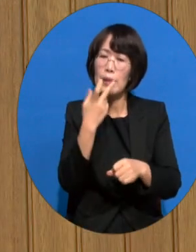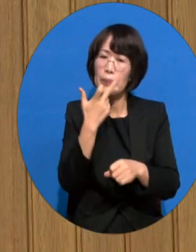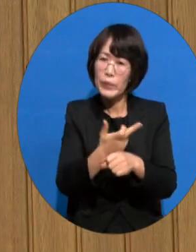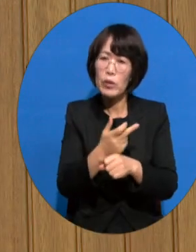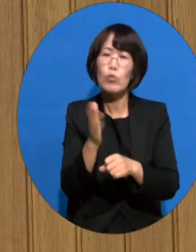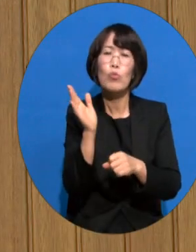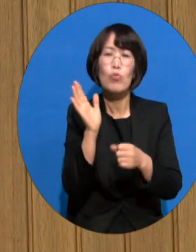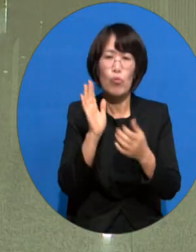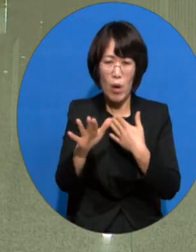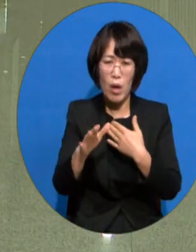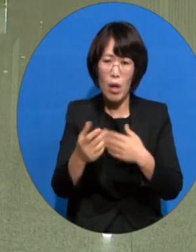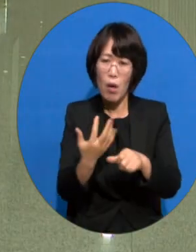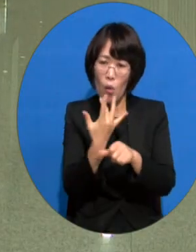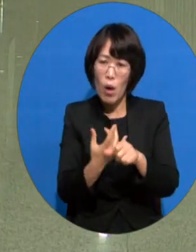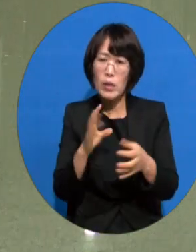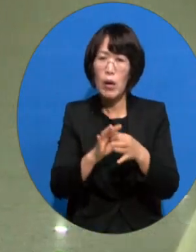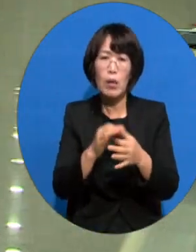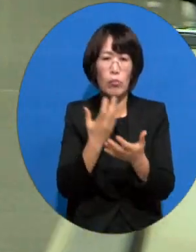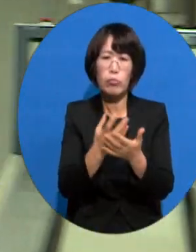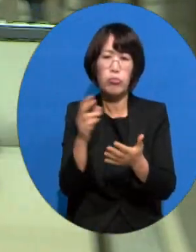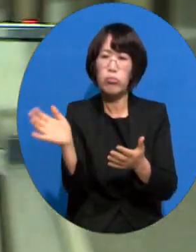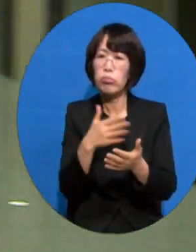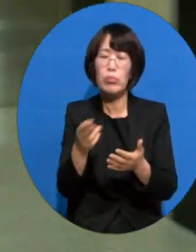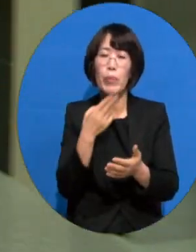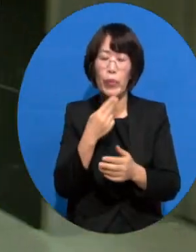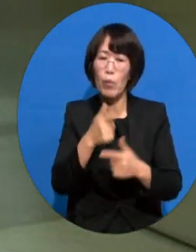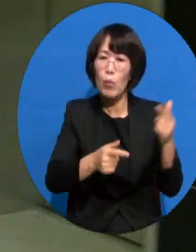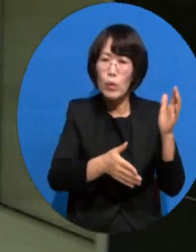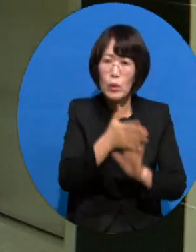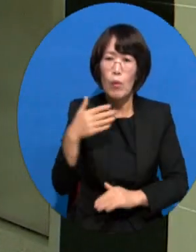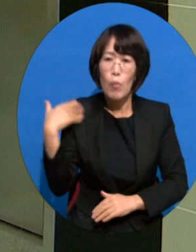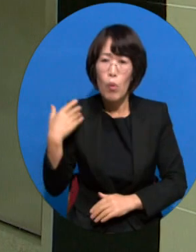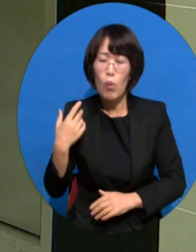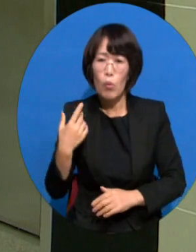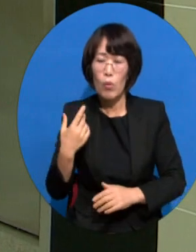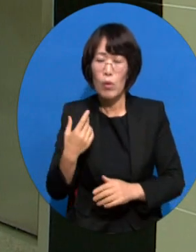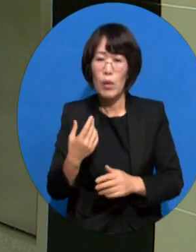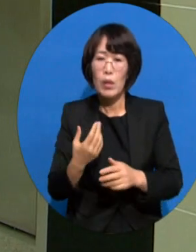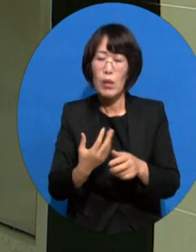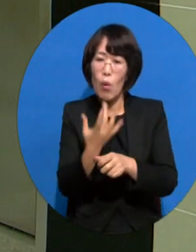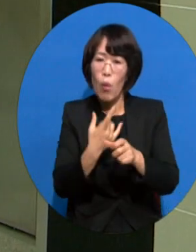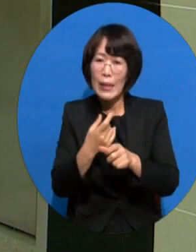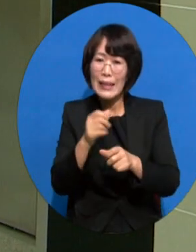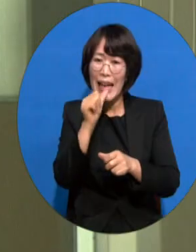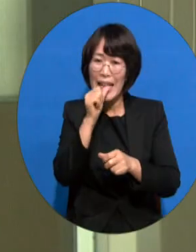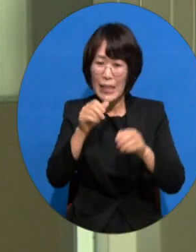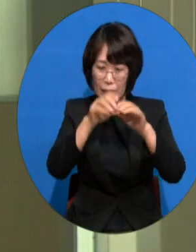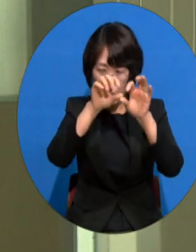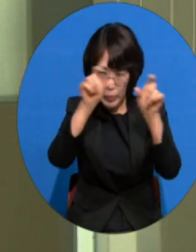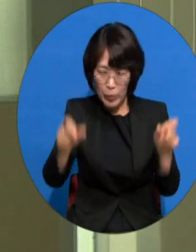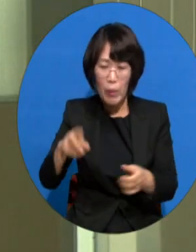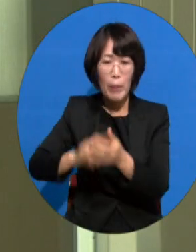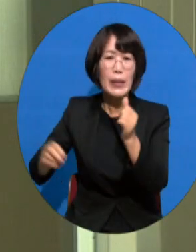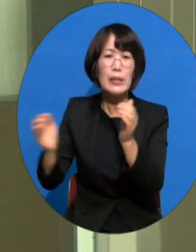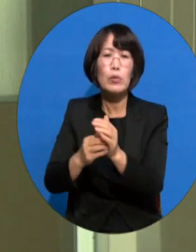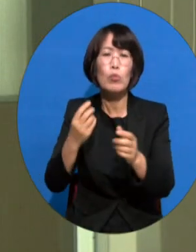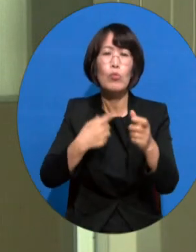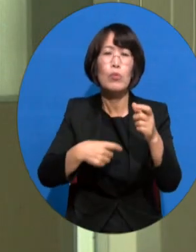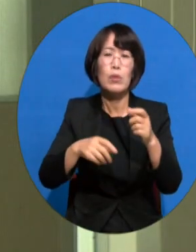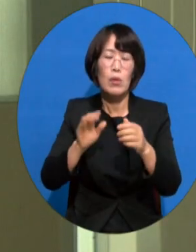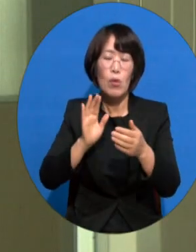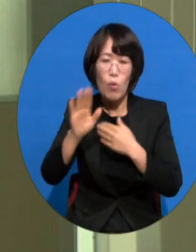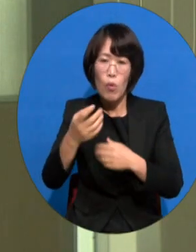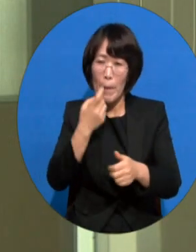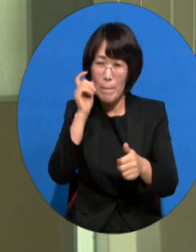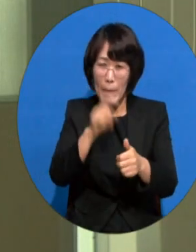찾기 힘듭니다. 화장로 고철을 목포시도 모르게 화장장 위탁업체가 임의 처분하고 추후 추징금이 부과되는